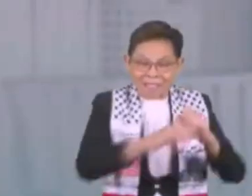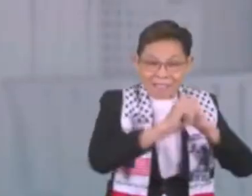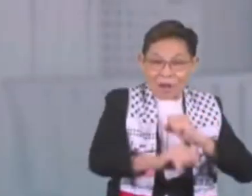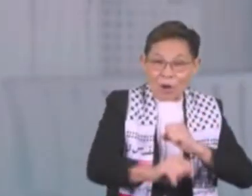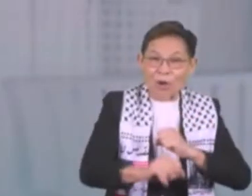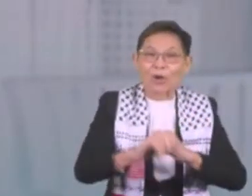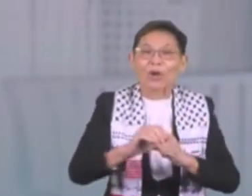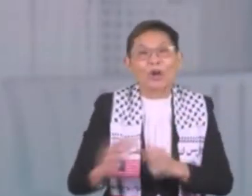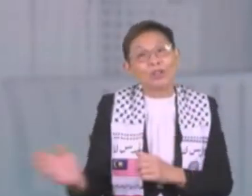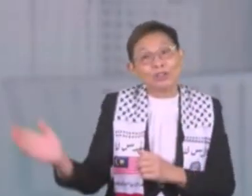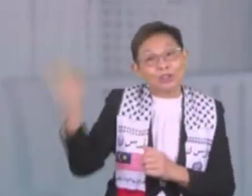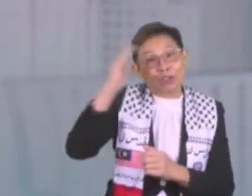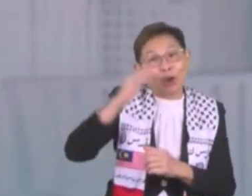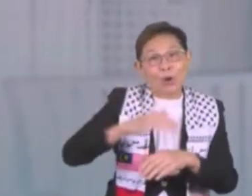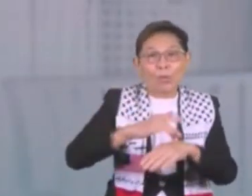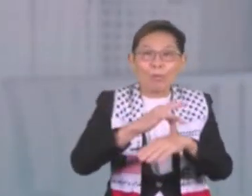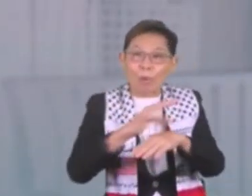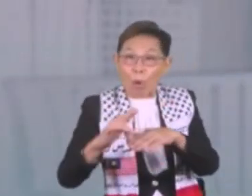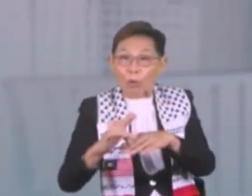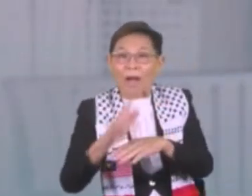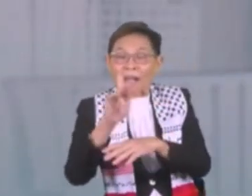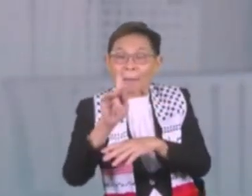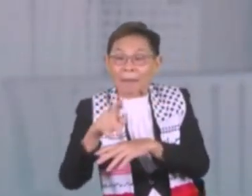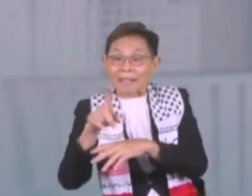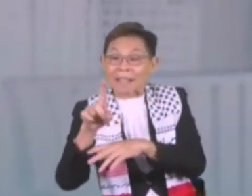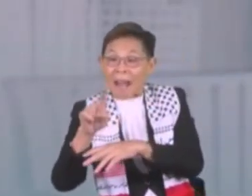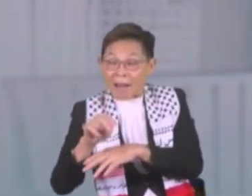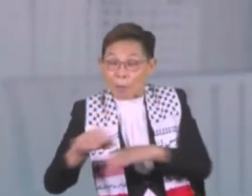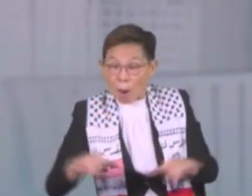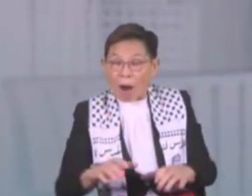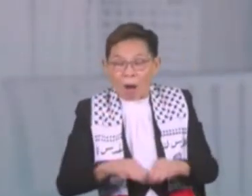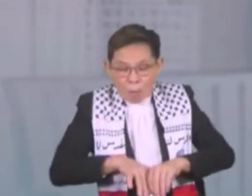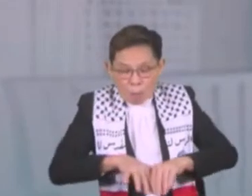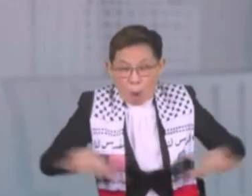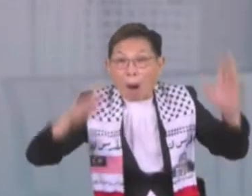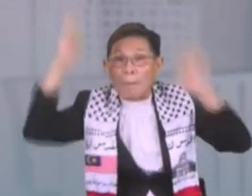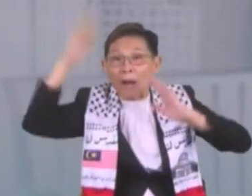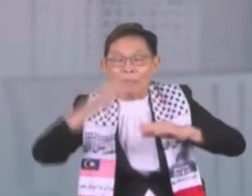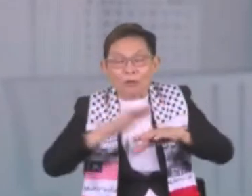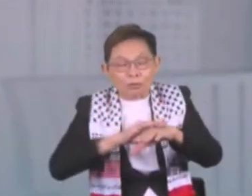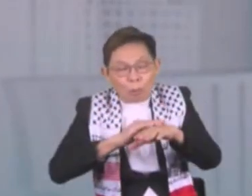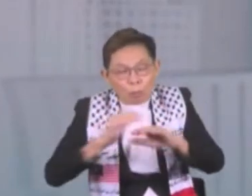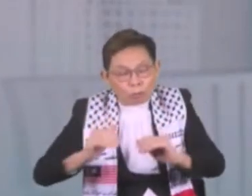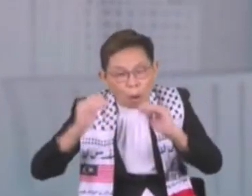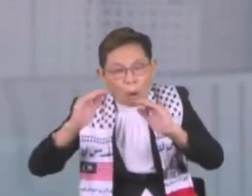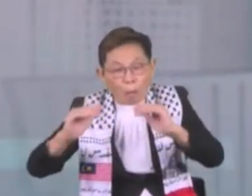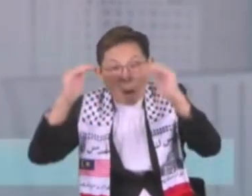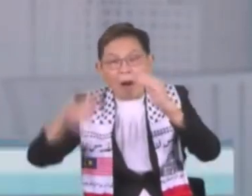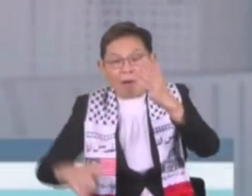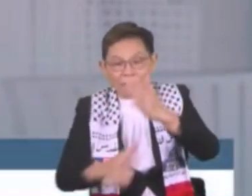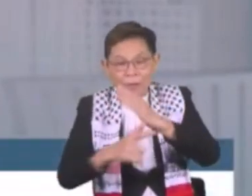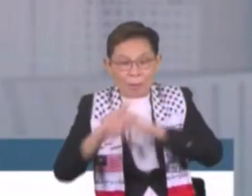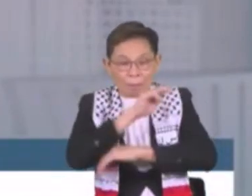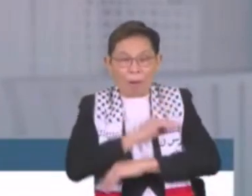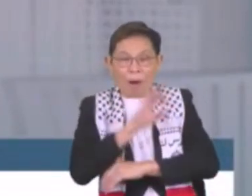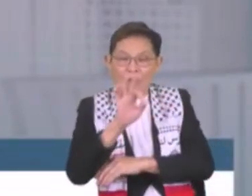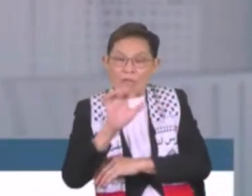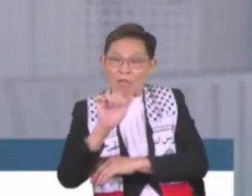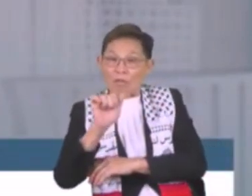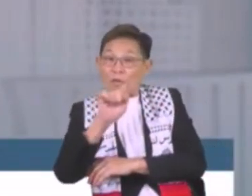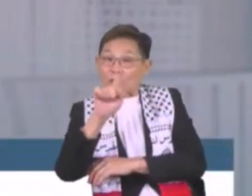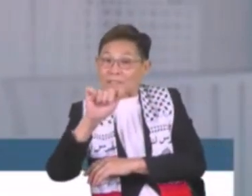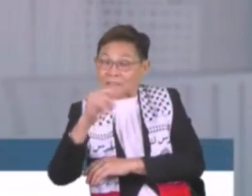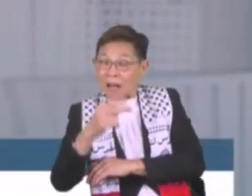Kempen Jom Kosong yang dilaksanakan KPDN akan diperluas ke seluruh negara secara berperingkat. Menurut Timbalan Menterinya, Fauziah